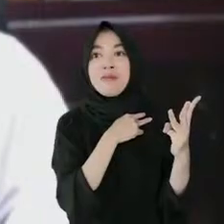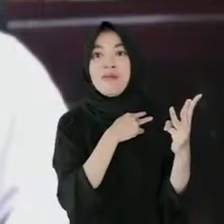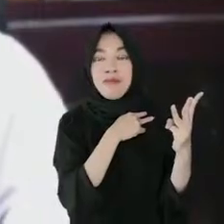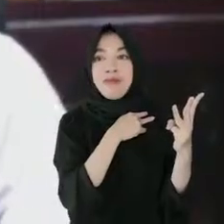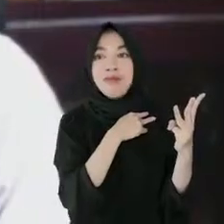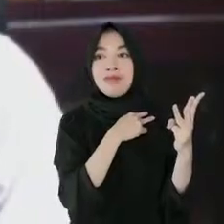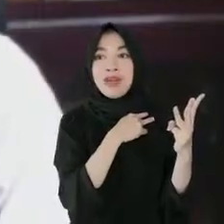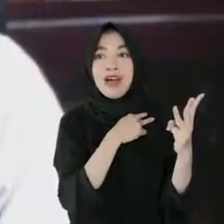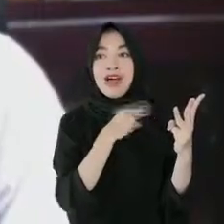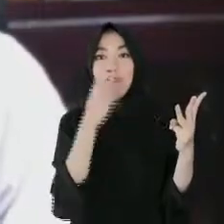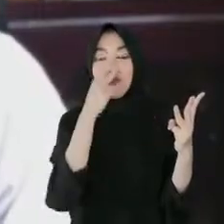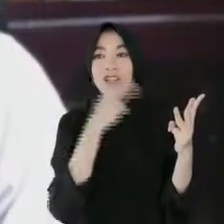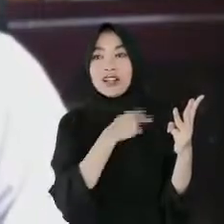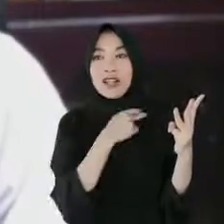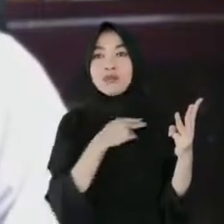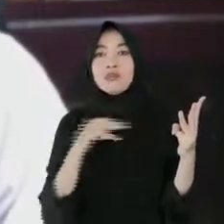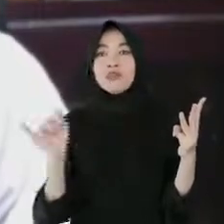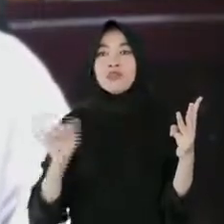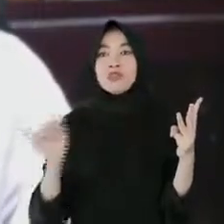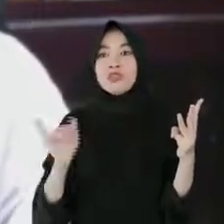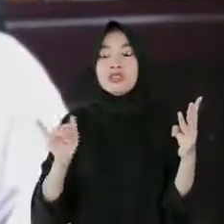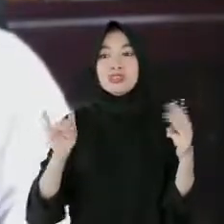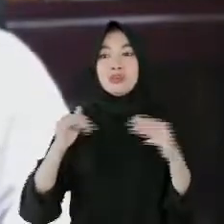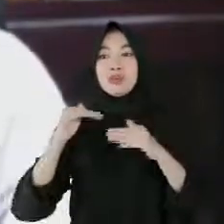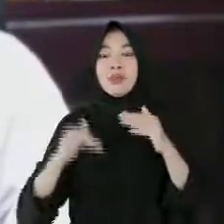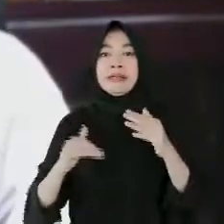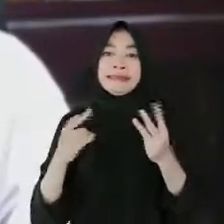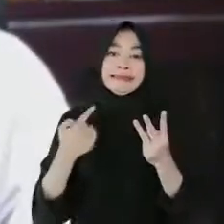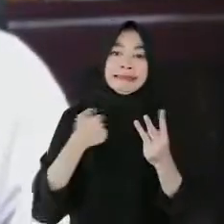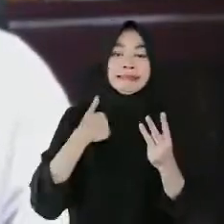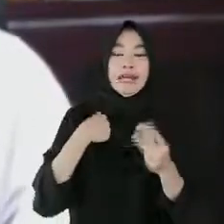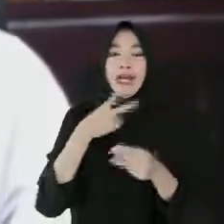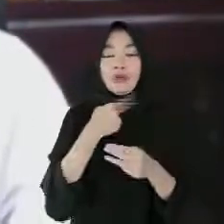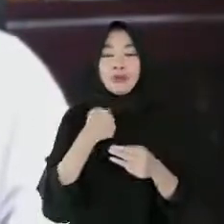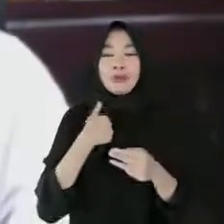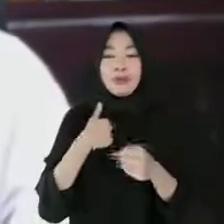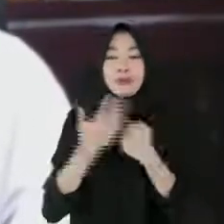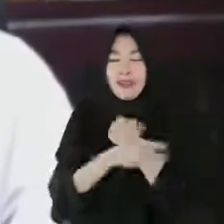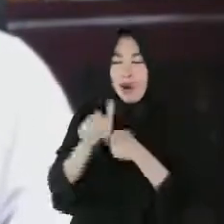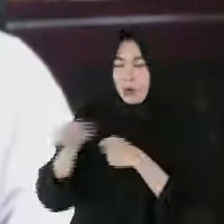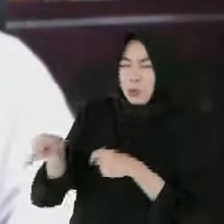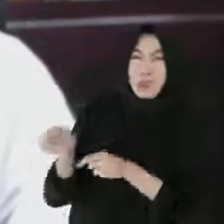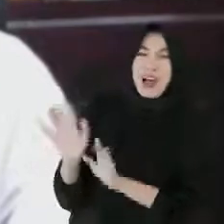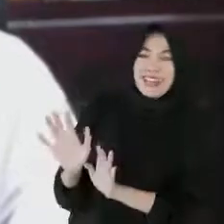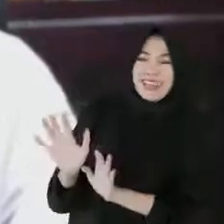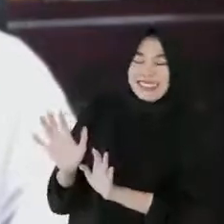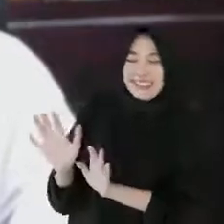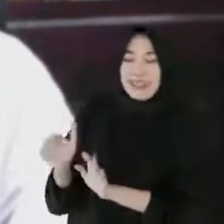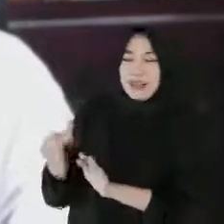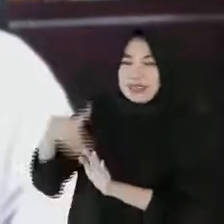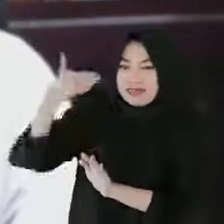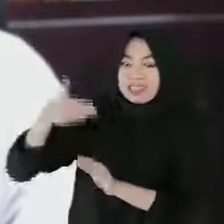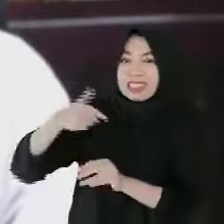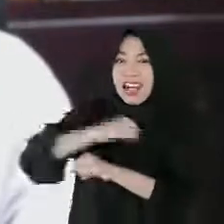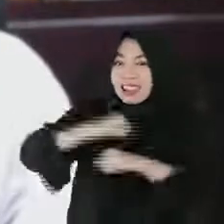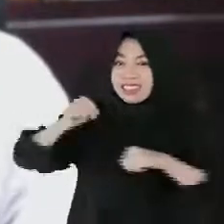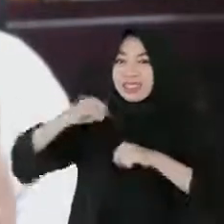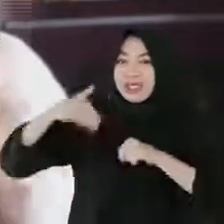kita menjadi levelnya jadi lebih agak terhormat tapi enggak papa Alhamdulillah selama di PCR